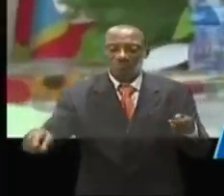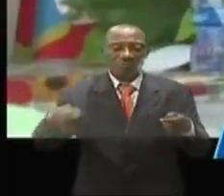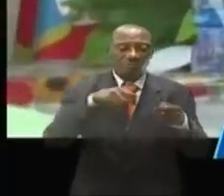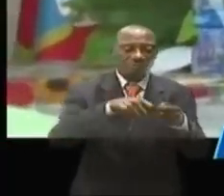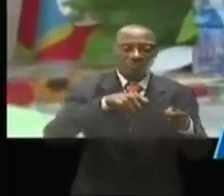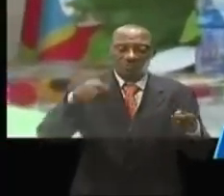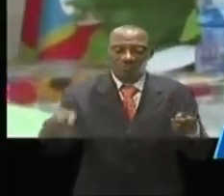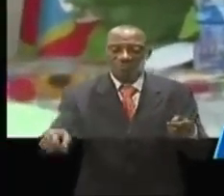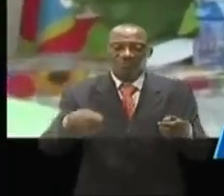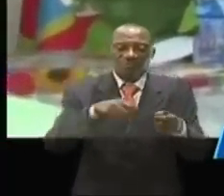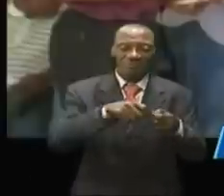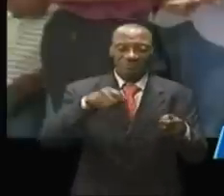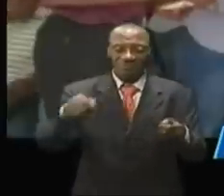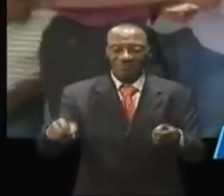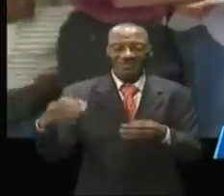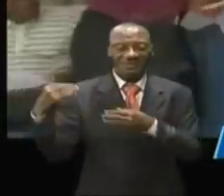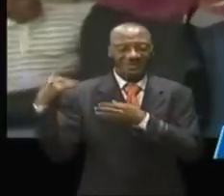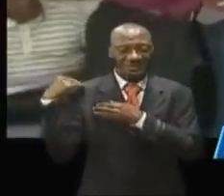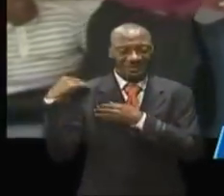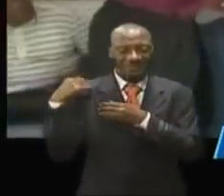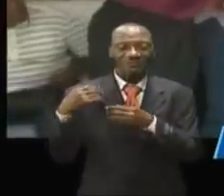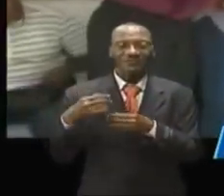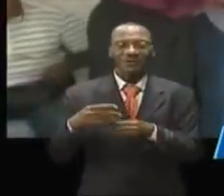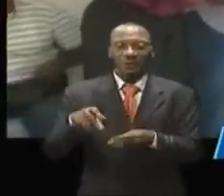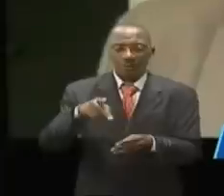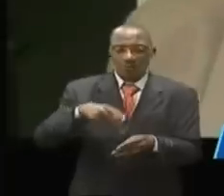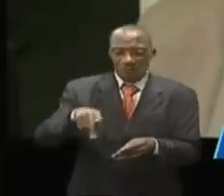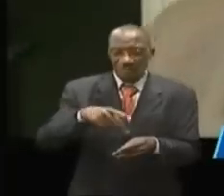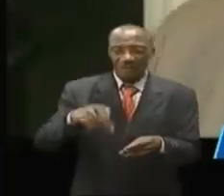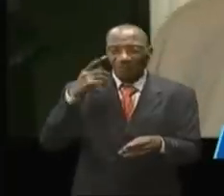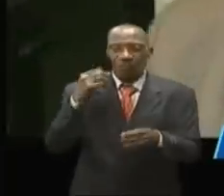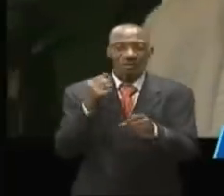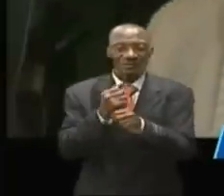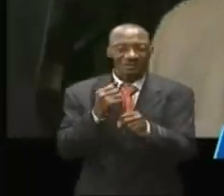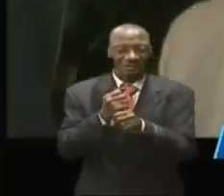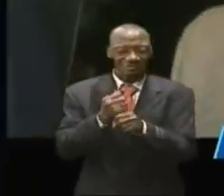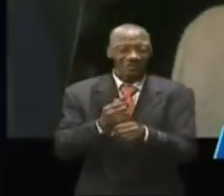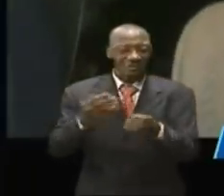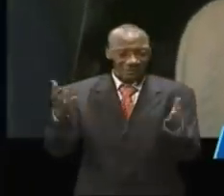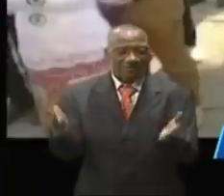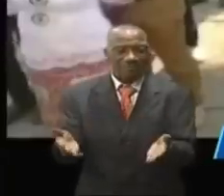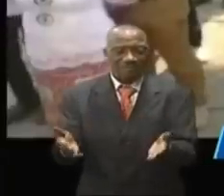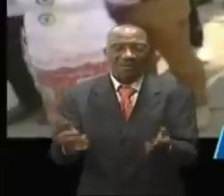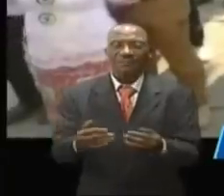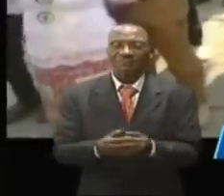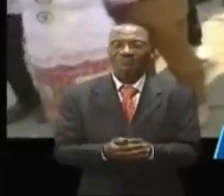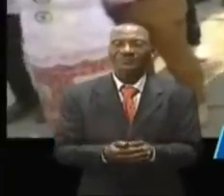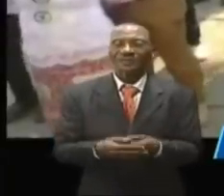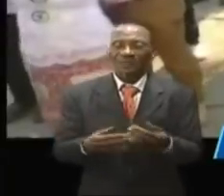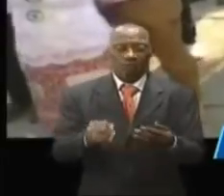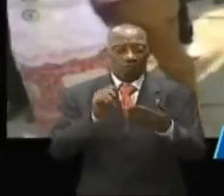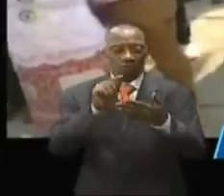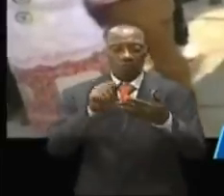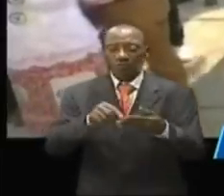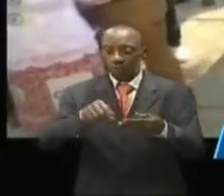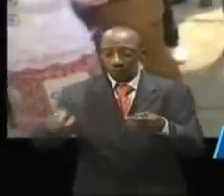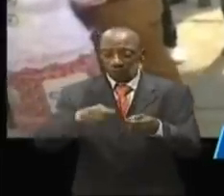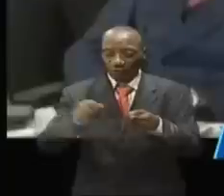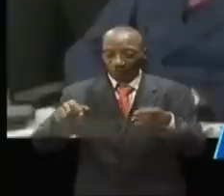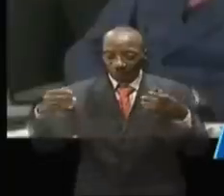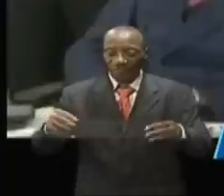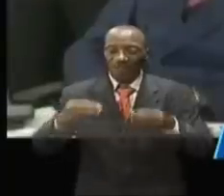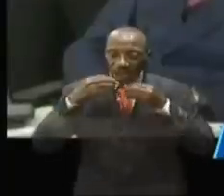provinciale de l'inspection du travail, le président du bureau de vote, Patrick Malumba, a rendu public les résultats devant les